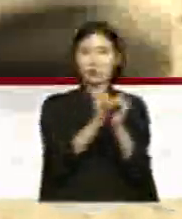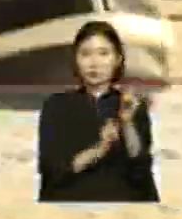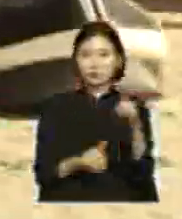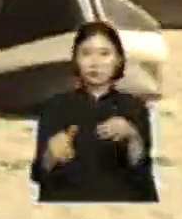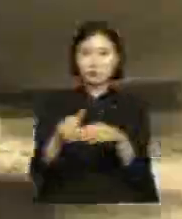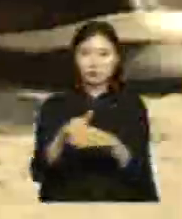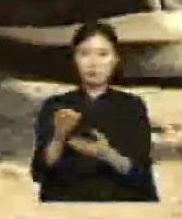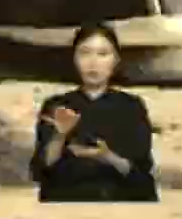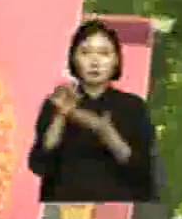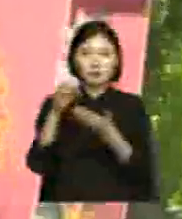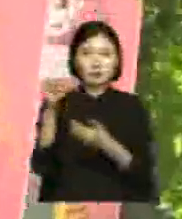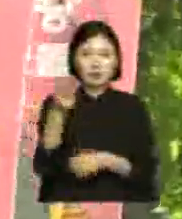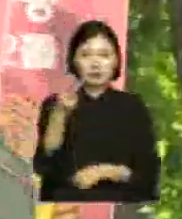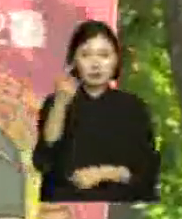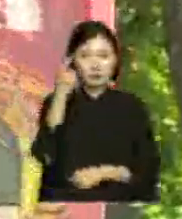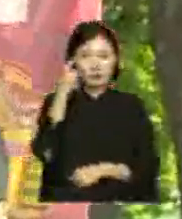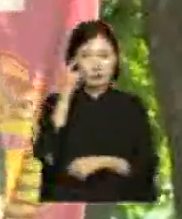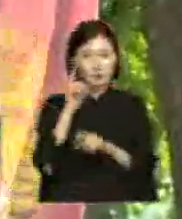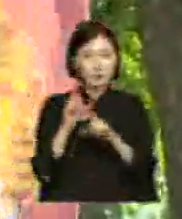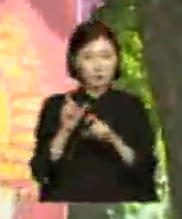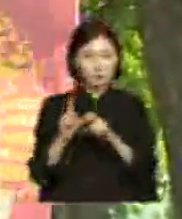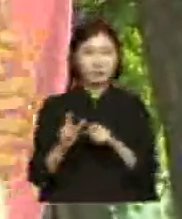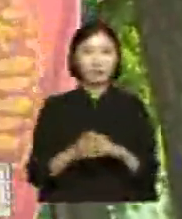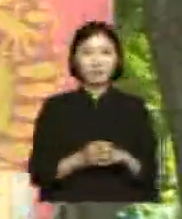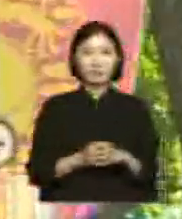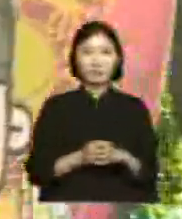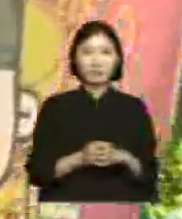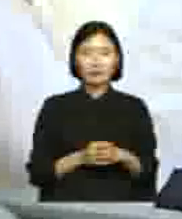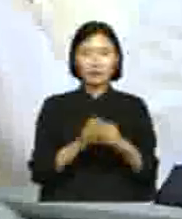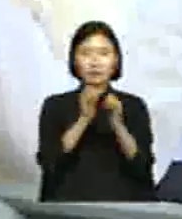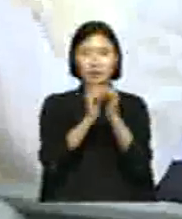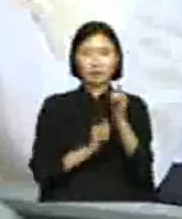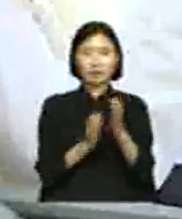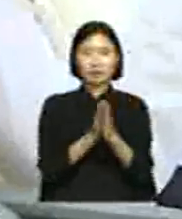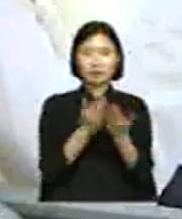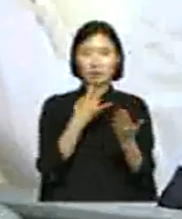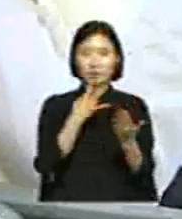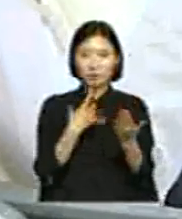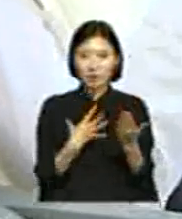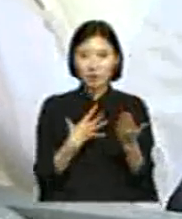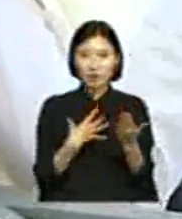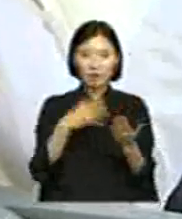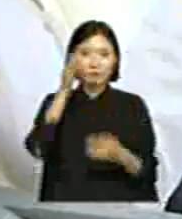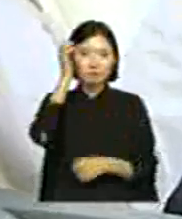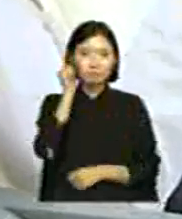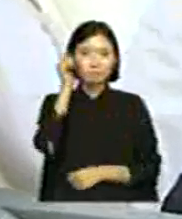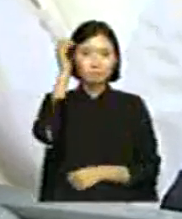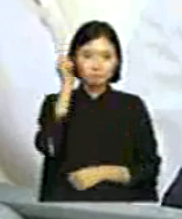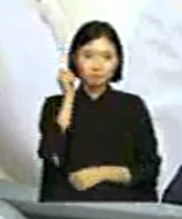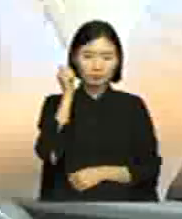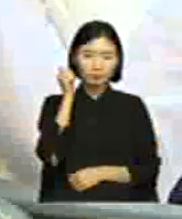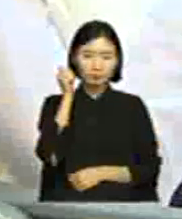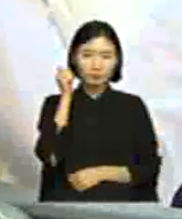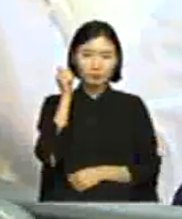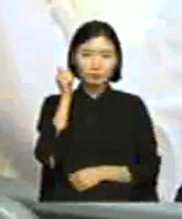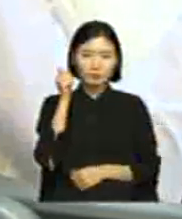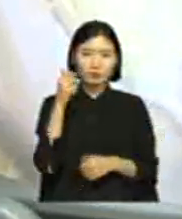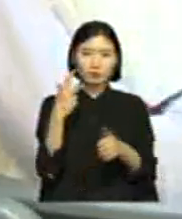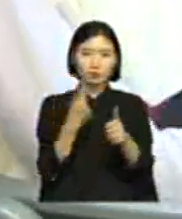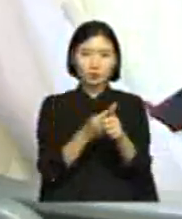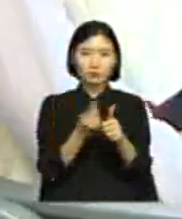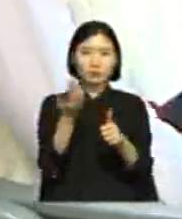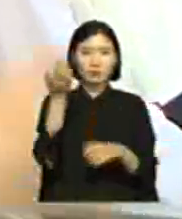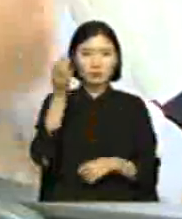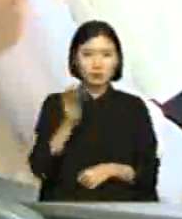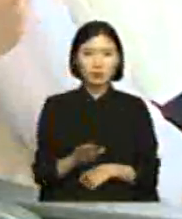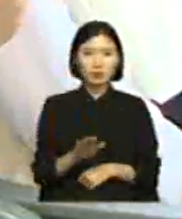문화적 가치를 다시 한번 생각해 봅니다 어 역사 책으로만 그냥 외운 아시 피만 했는데 이렇게 직접 참여해서